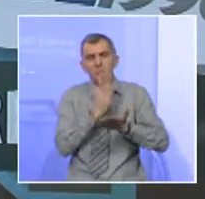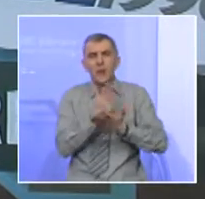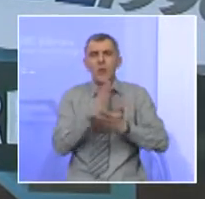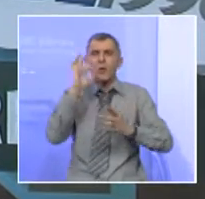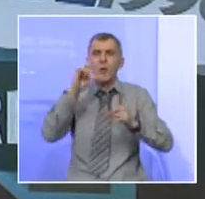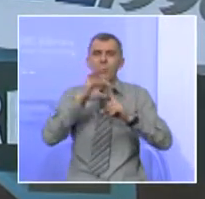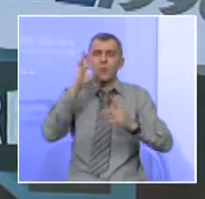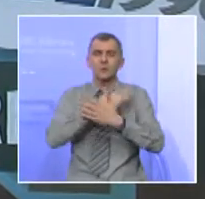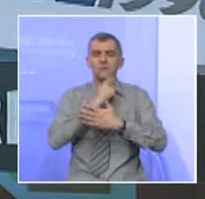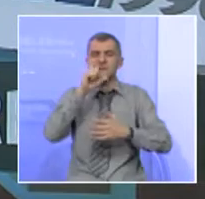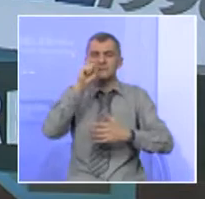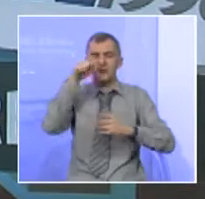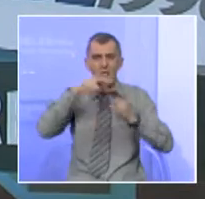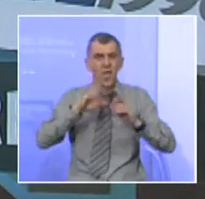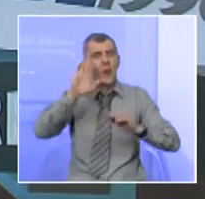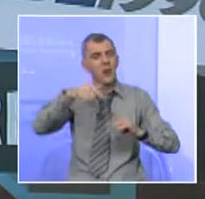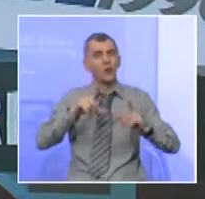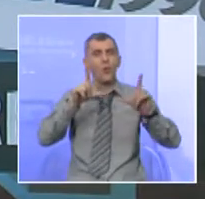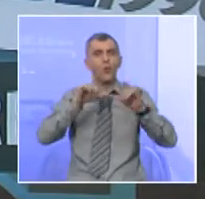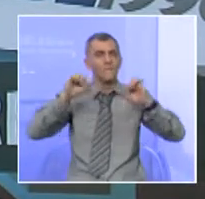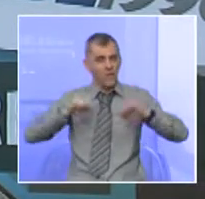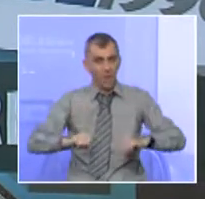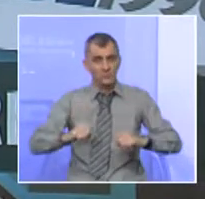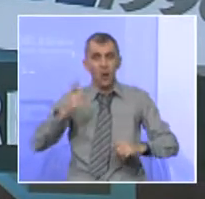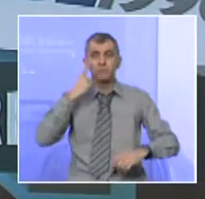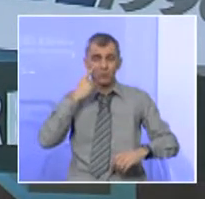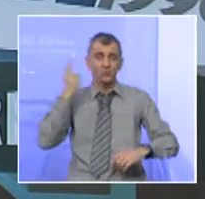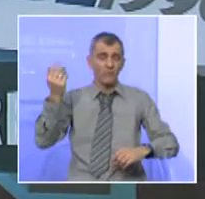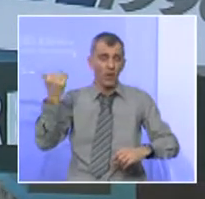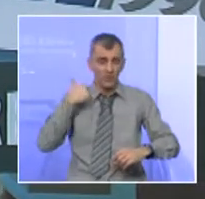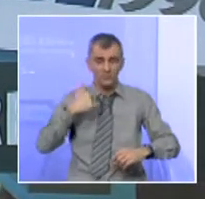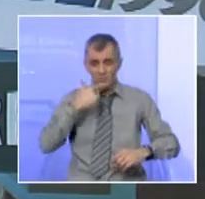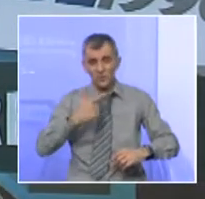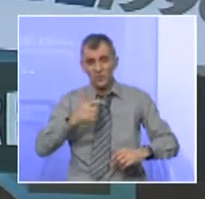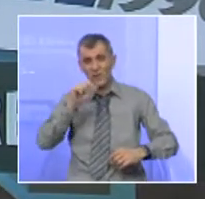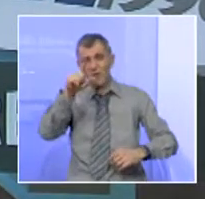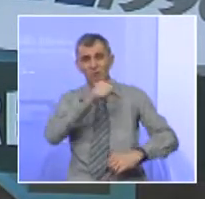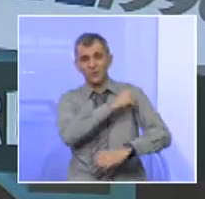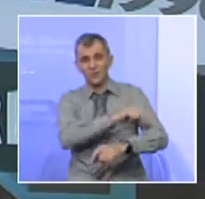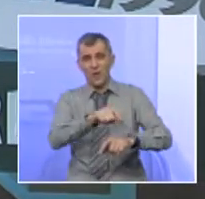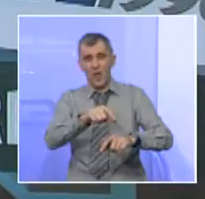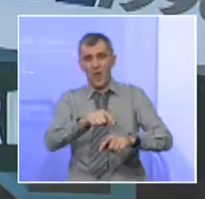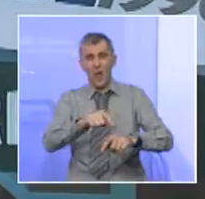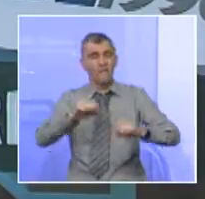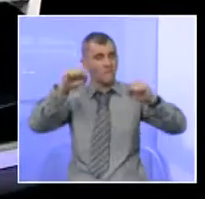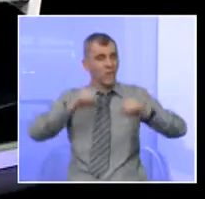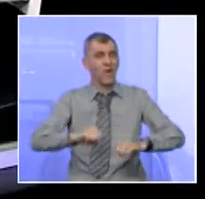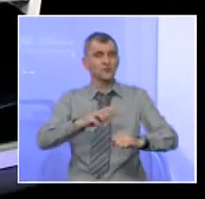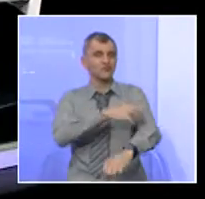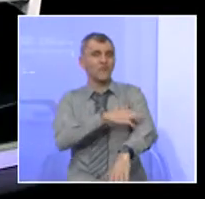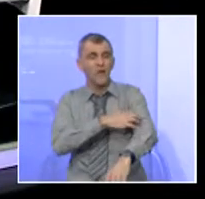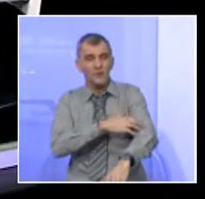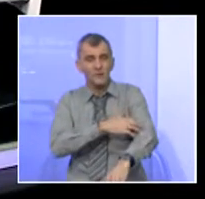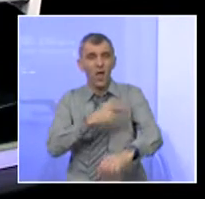na određenim nivoima. Iako nam pokušavaju reći da je isto biti 12 godina u vlasti u Živinicama, kao što je